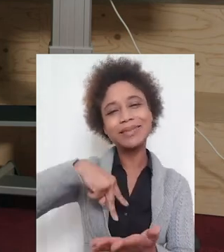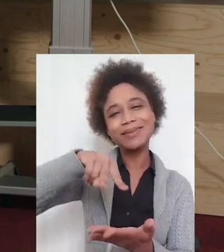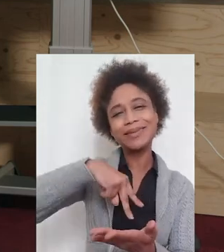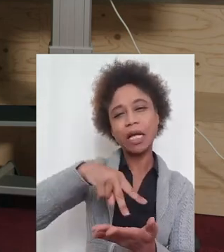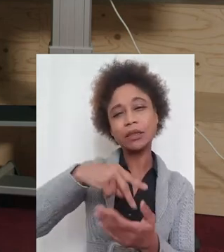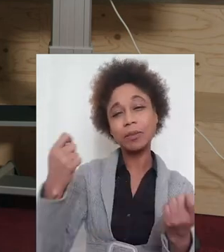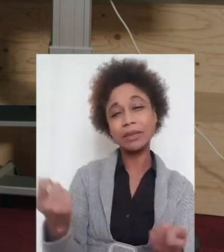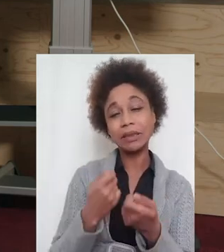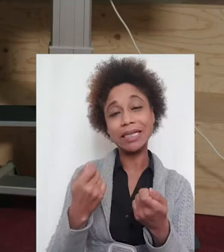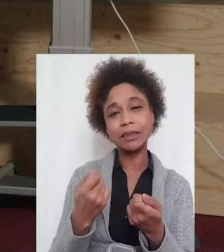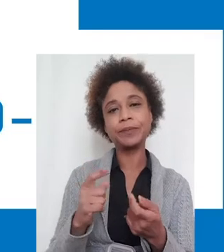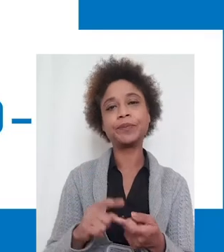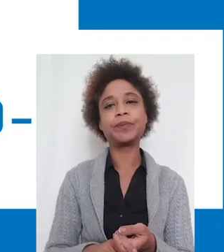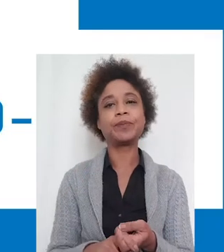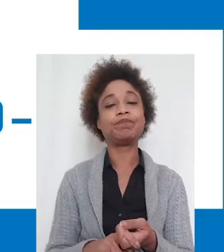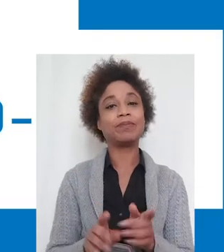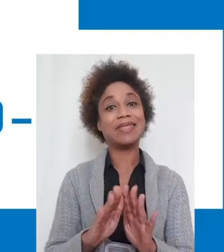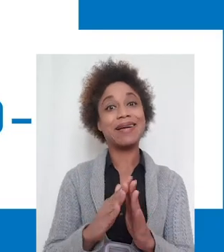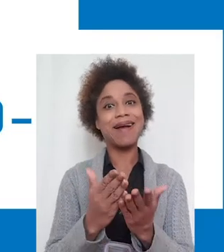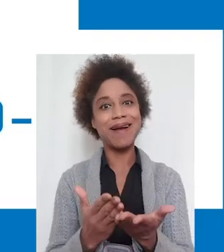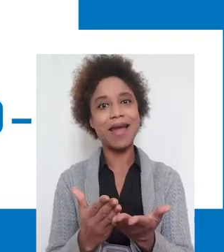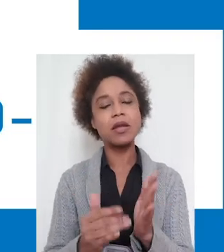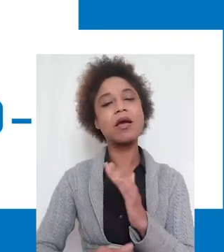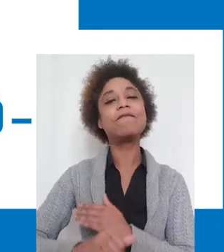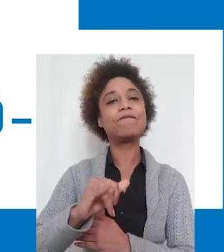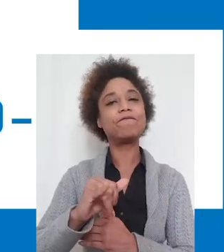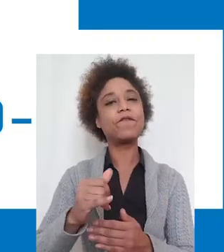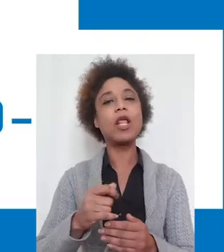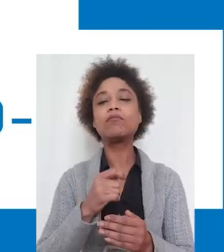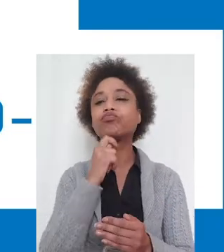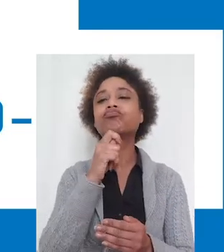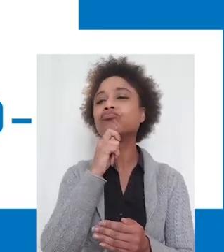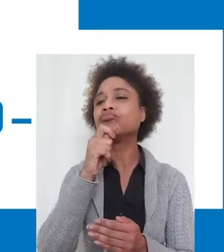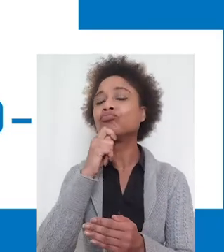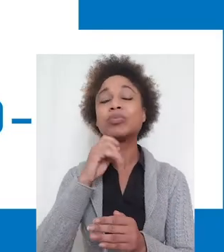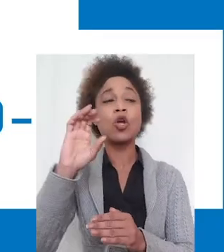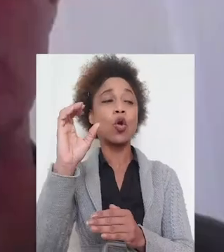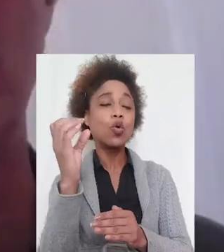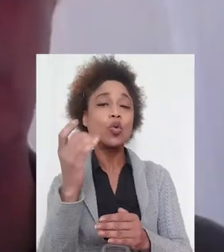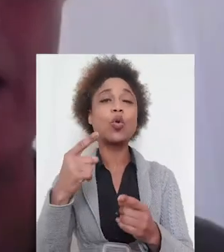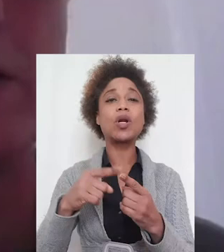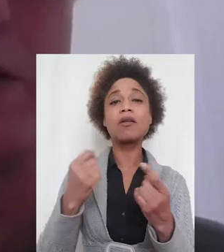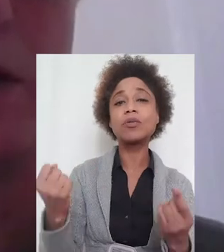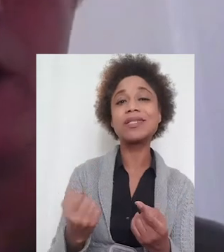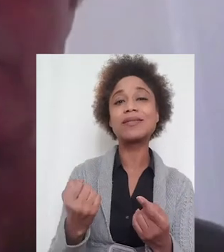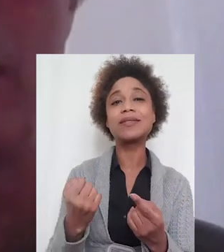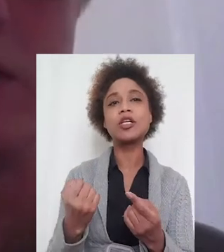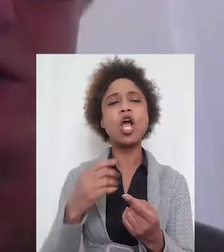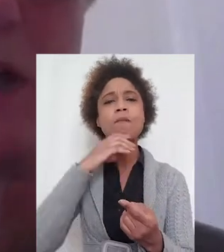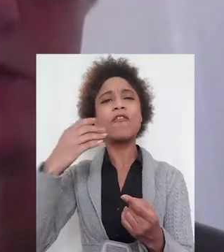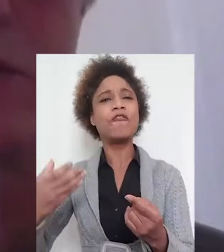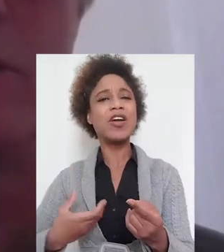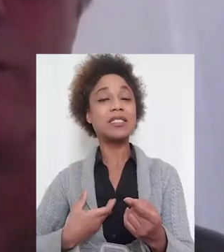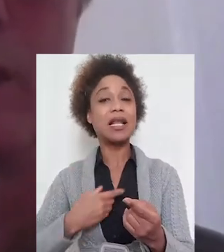dansprestatie. De agenda staat vol aanbevelingen aan culturele organisaties, professionals en gemeenten en